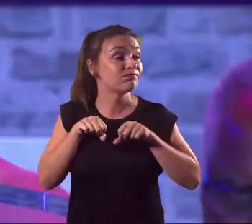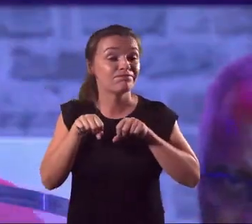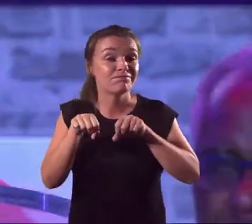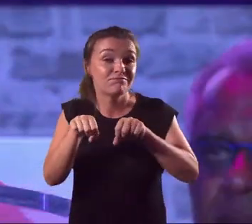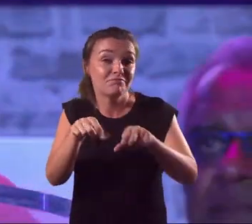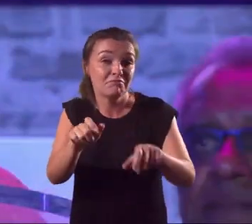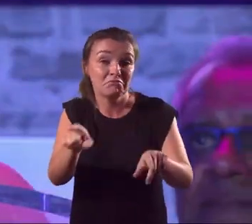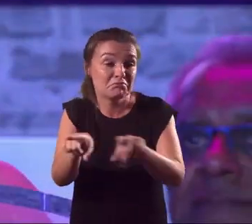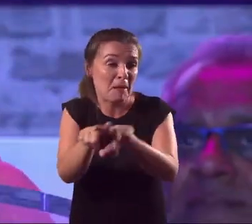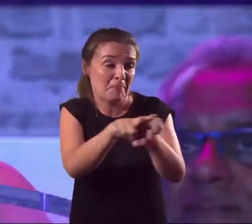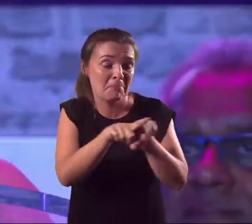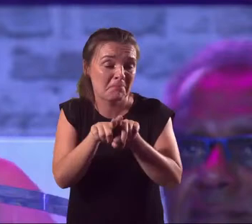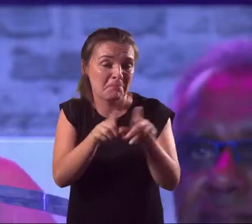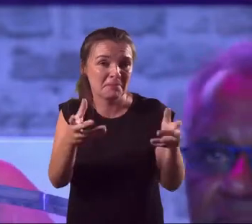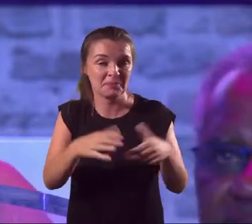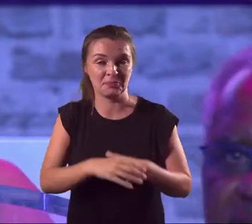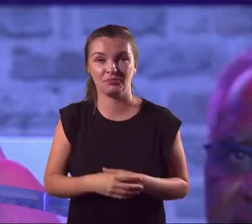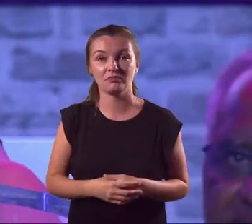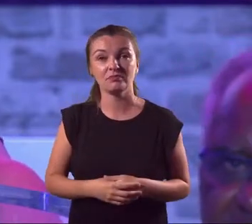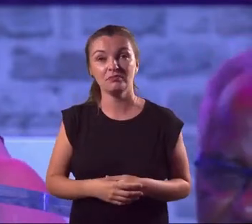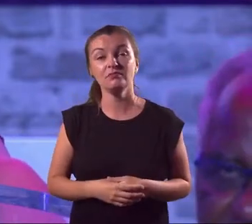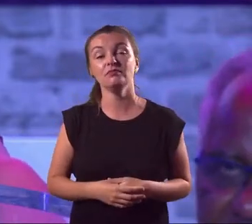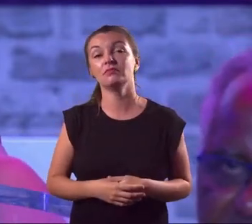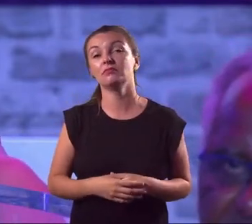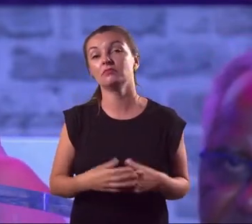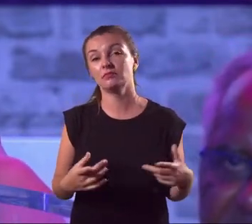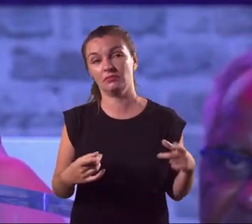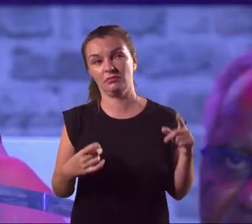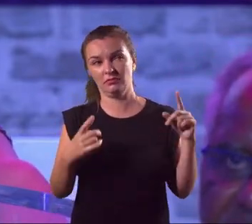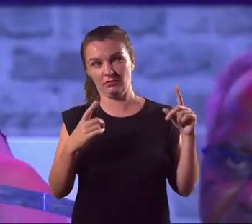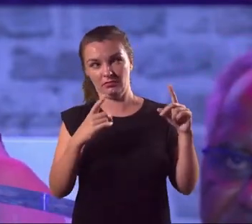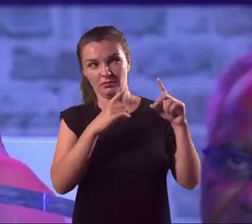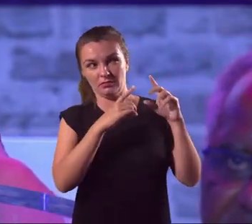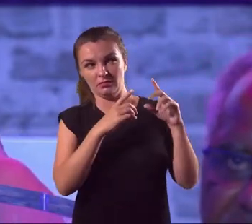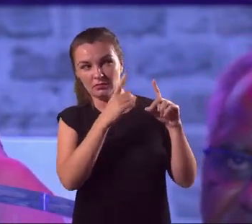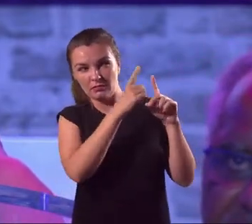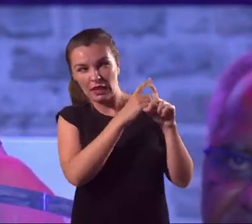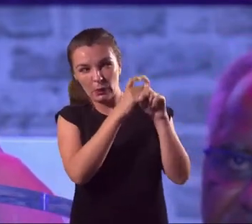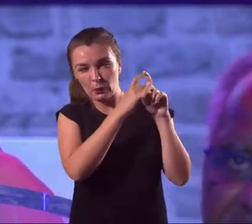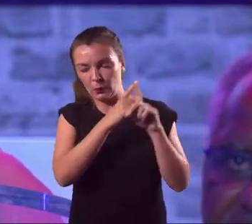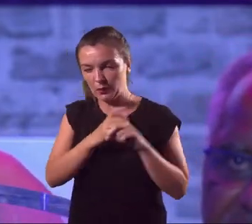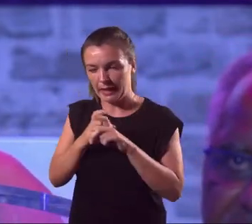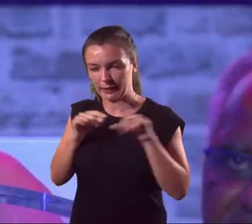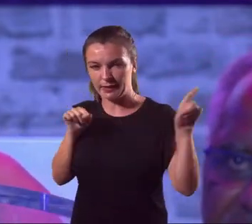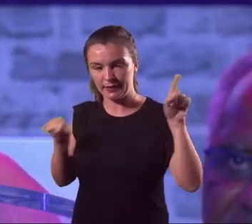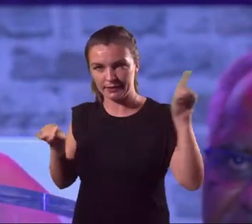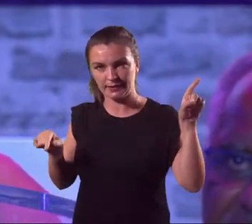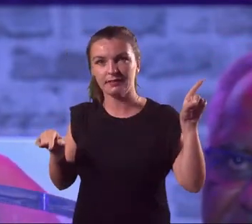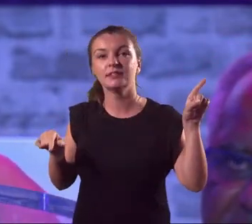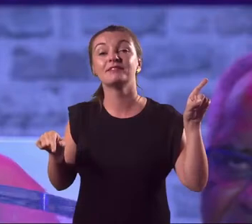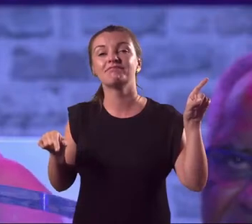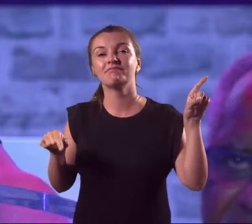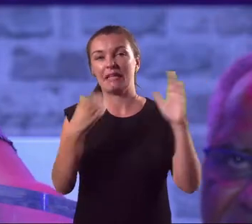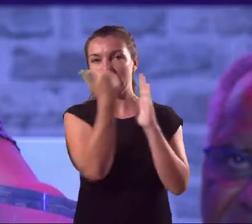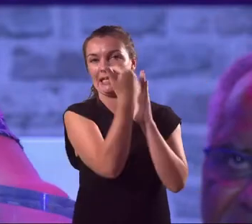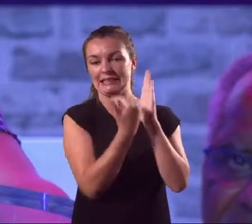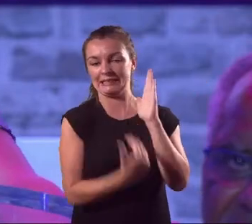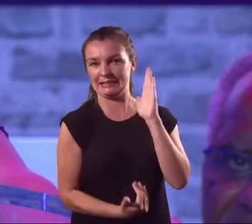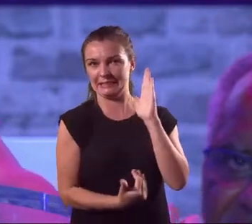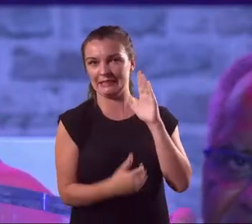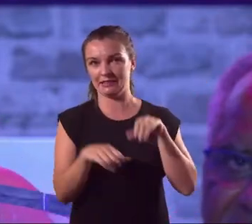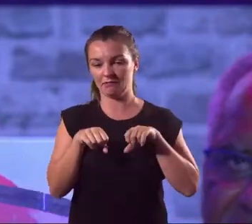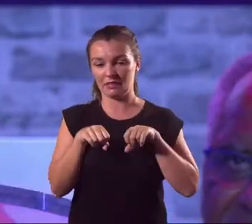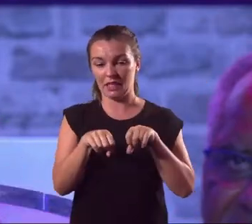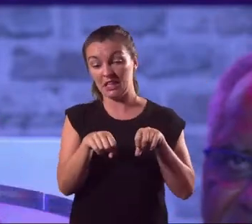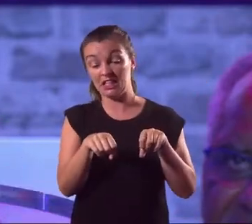le fait. Et nous avons fait le calcul à l'arrivée. Ces 16 produits, notre